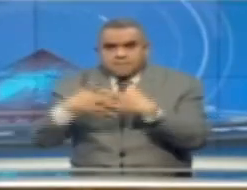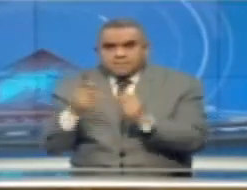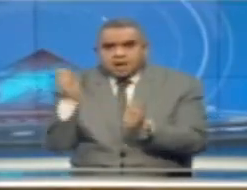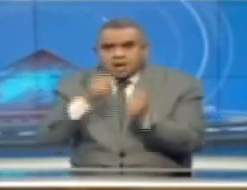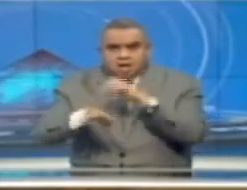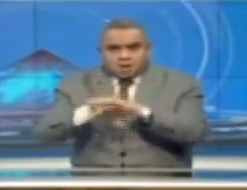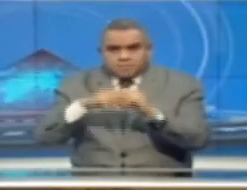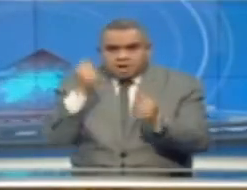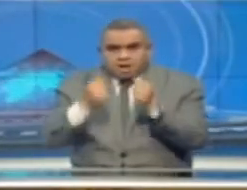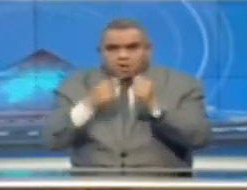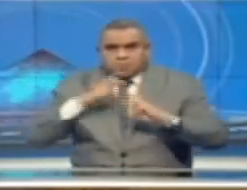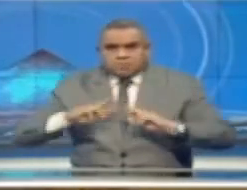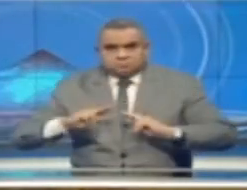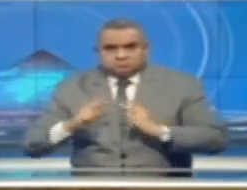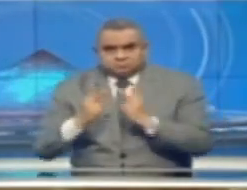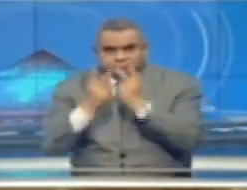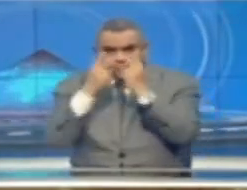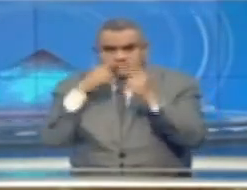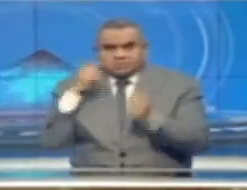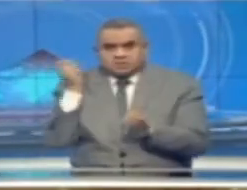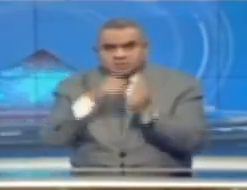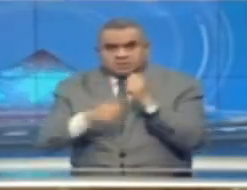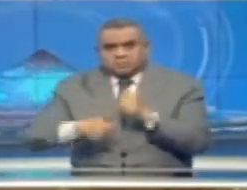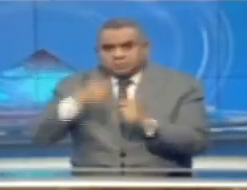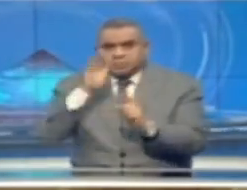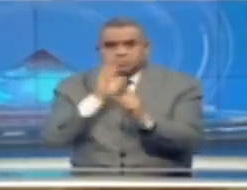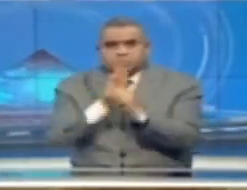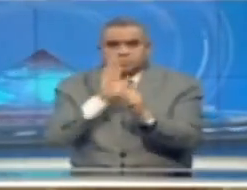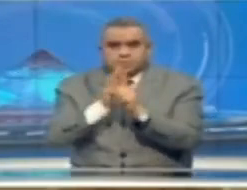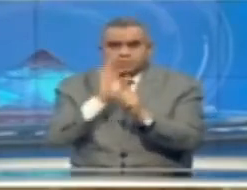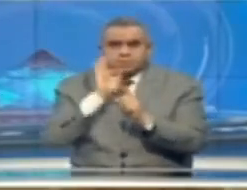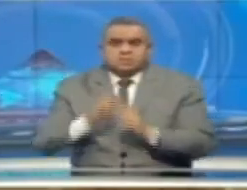السيارات وتطوير الصناعات المغذية لها.